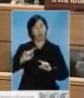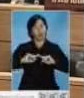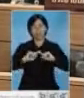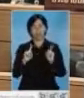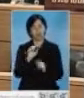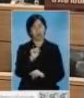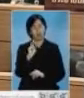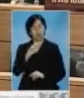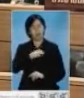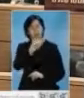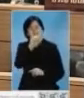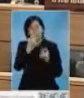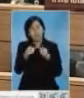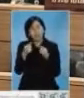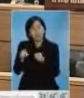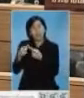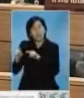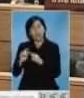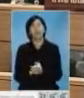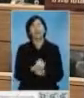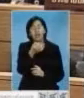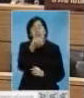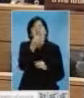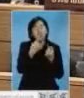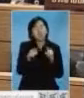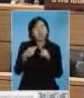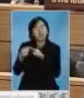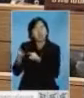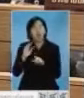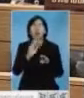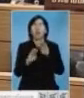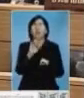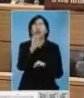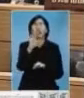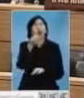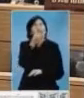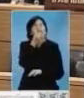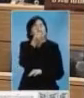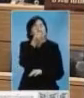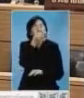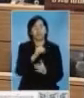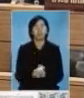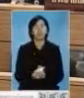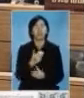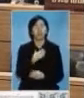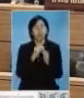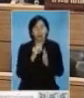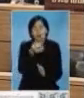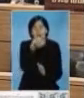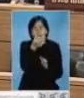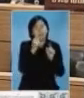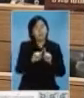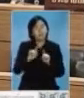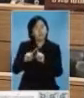าชีพซึ่งแน่นอนในอาชีพในประเทศไทยเนี่ยมีประมาณ100อาชีพเราอยากได้คนใน100